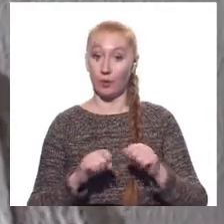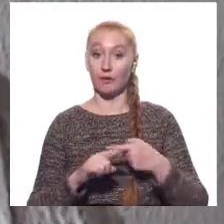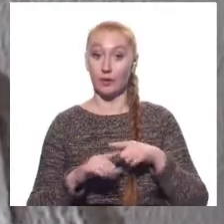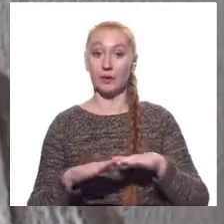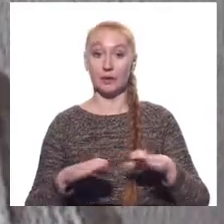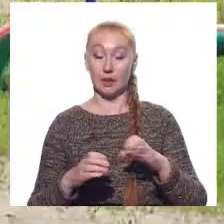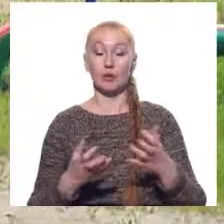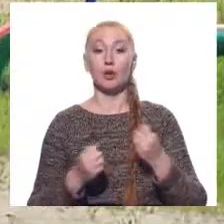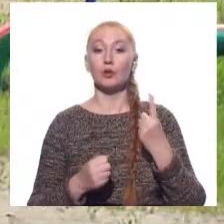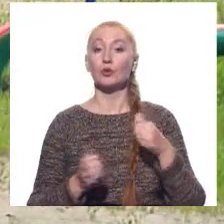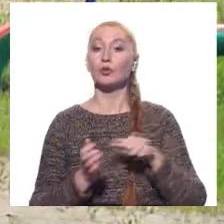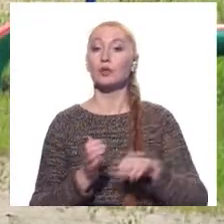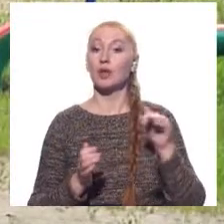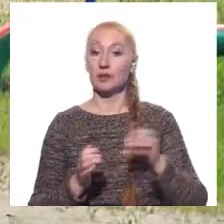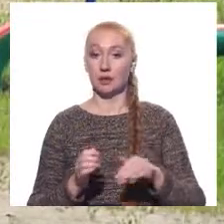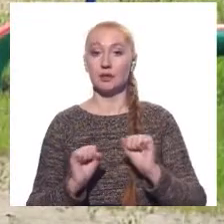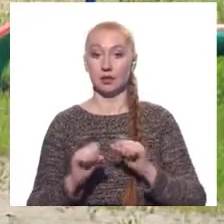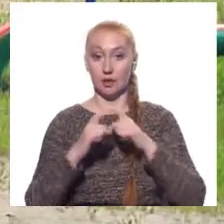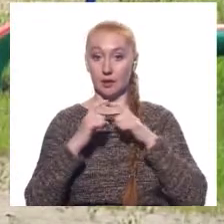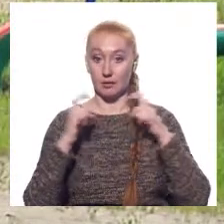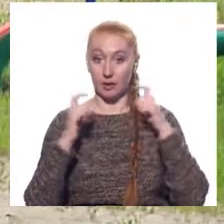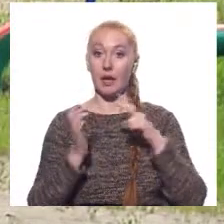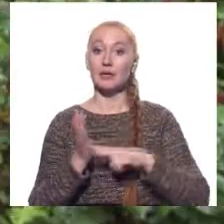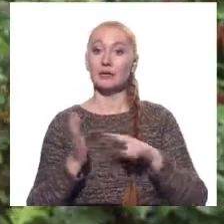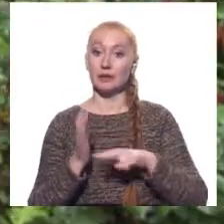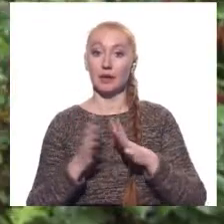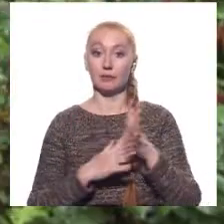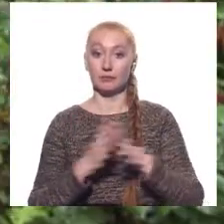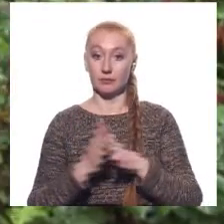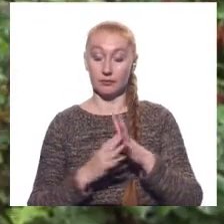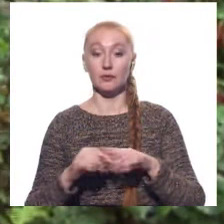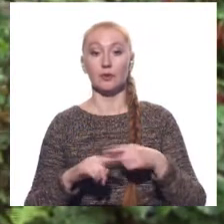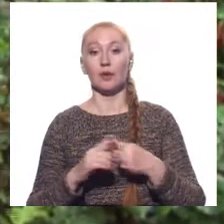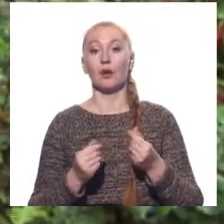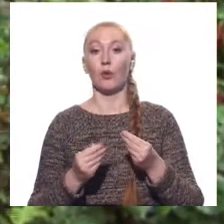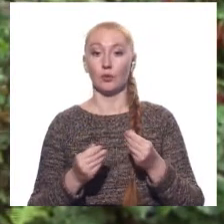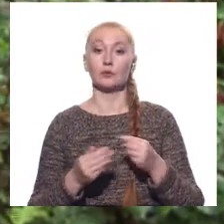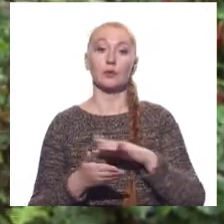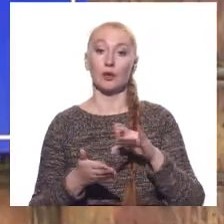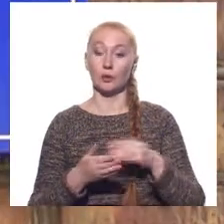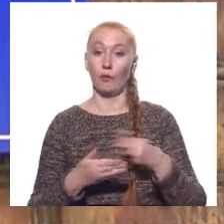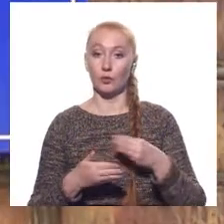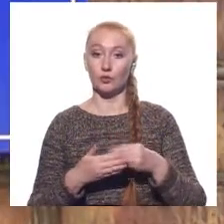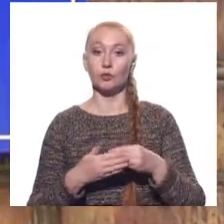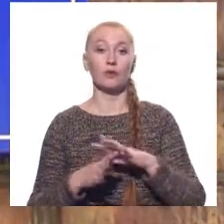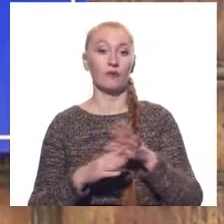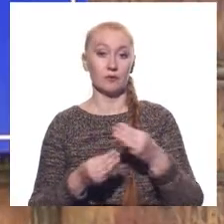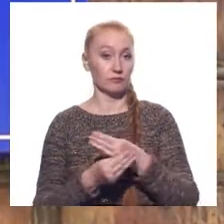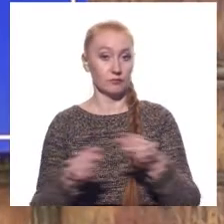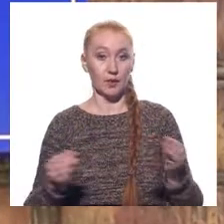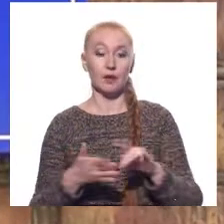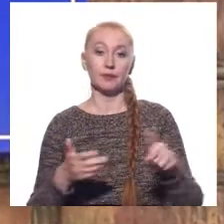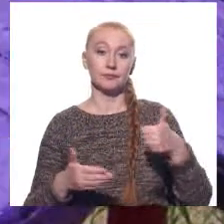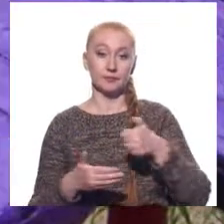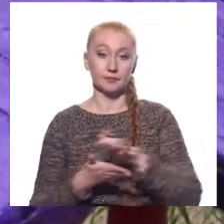міста отримали 160 тисяч захисних масок, майже 70 тисяч пар рукавичок коштом міського бюджету. Всі заклади забезпечені